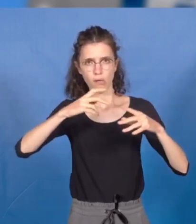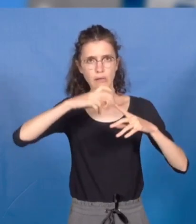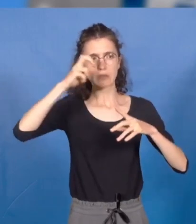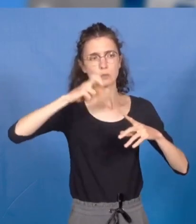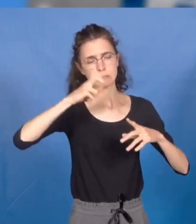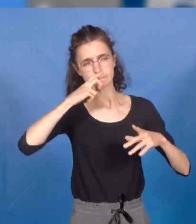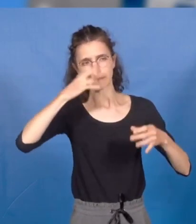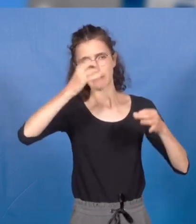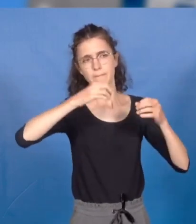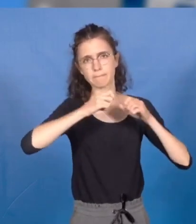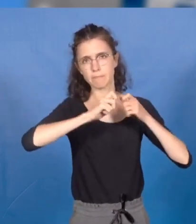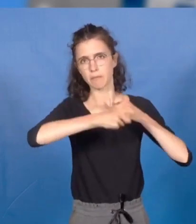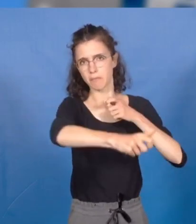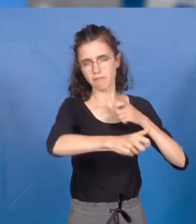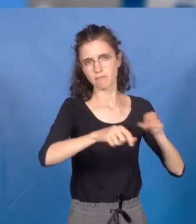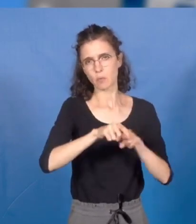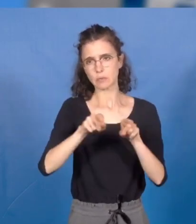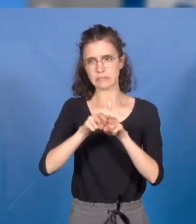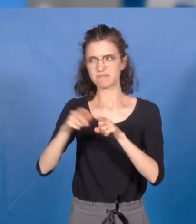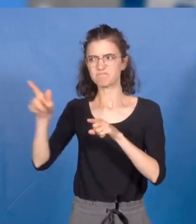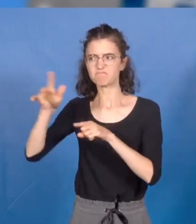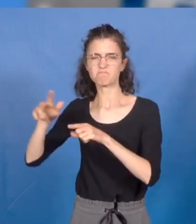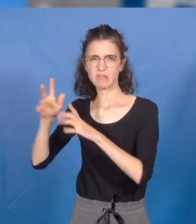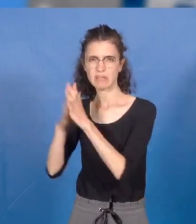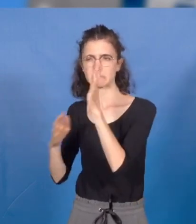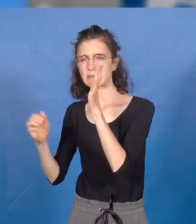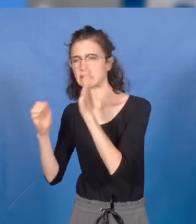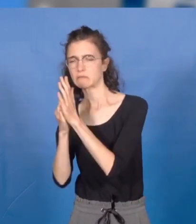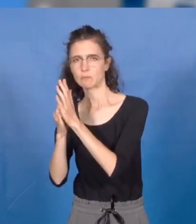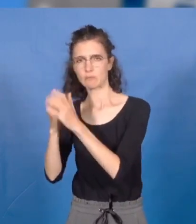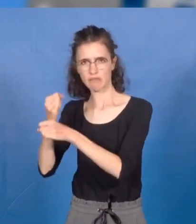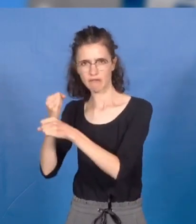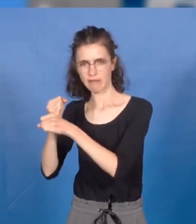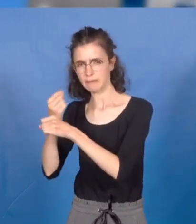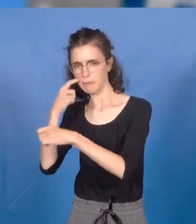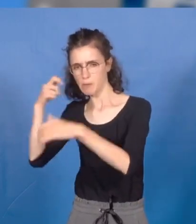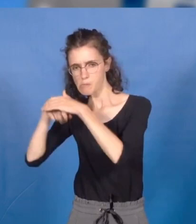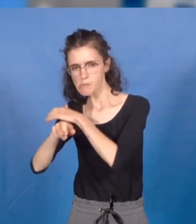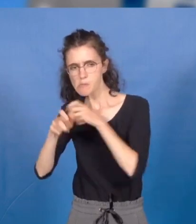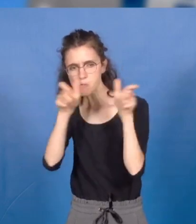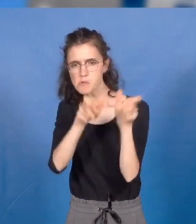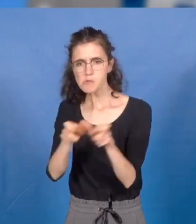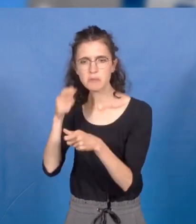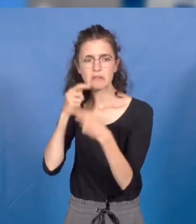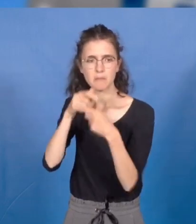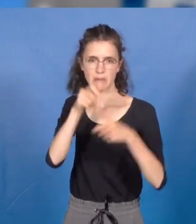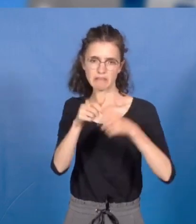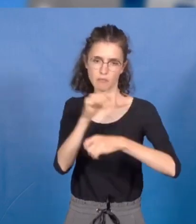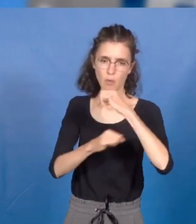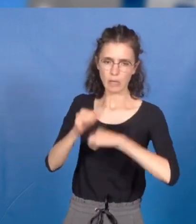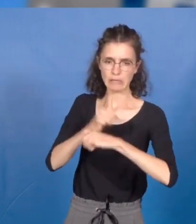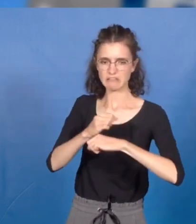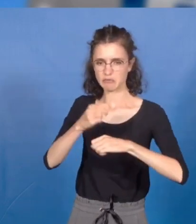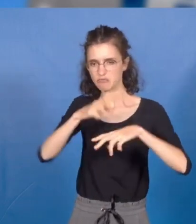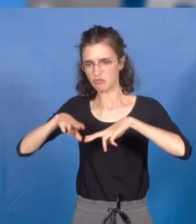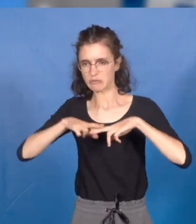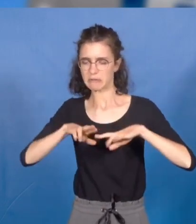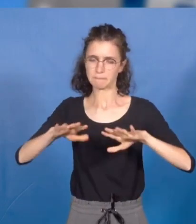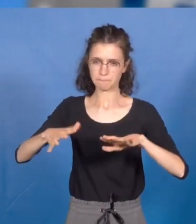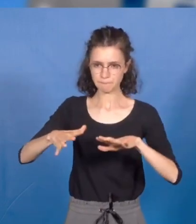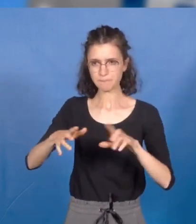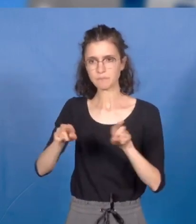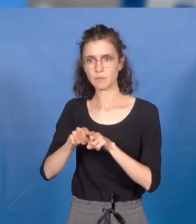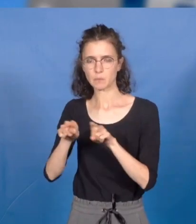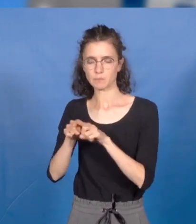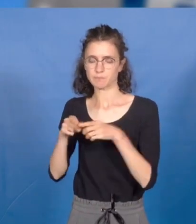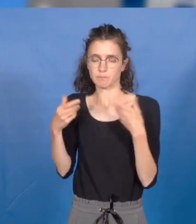les chantiers pointés par l'inspection du travail, ou encore les coûts faramineux que ça représente pour les collectivités organisatrices. Mais aujourd'hui, c'est encore un